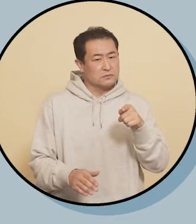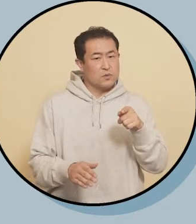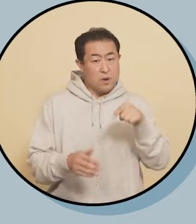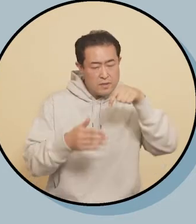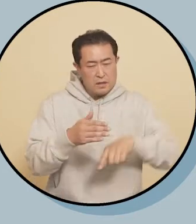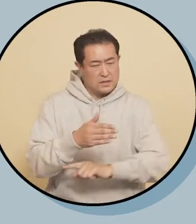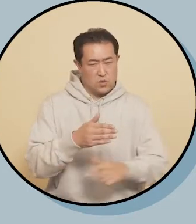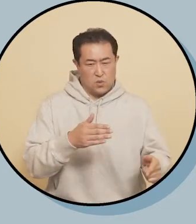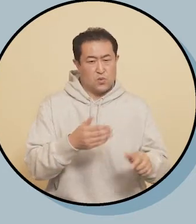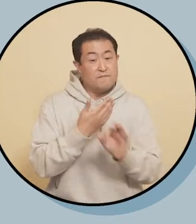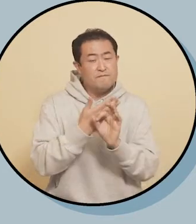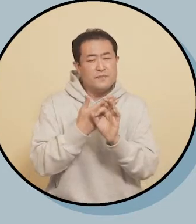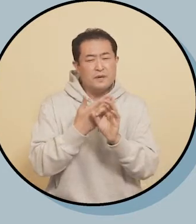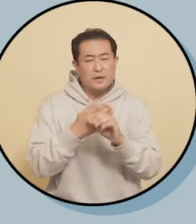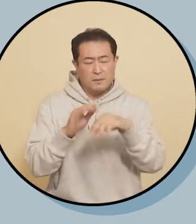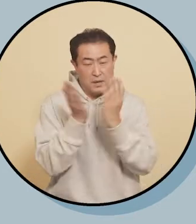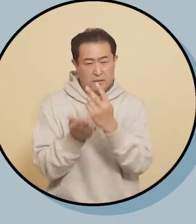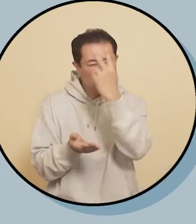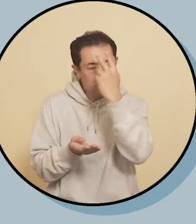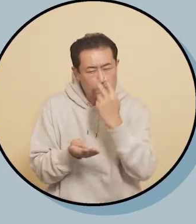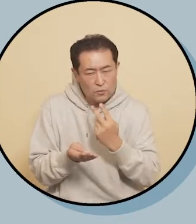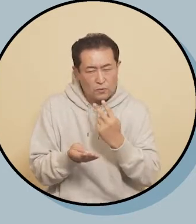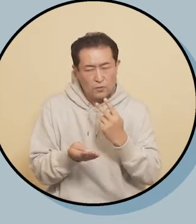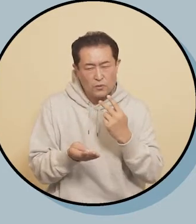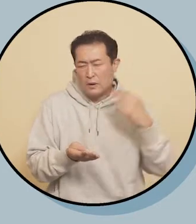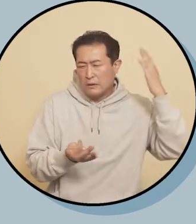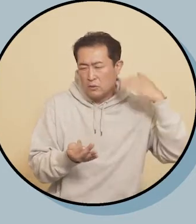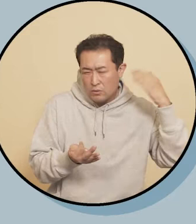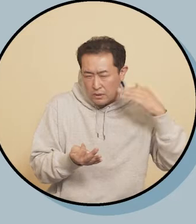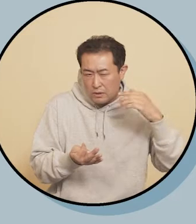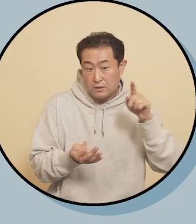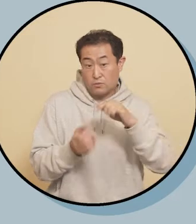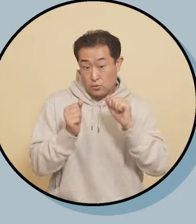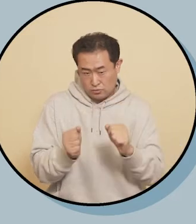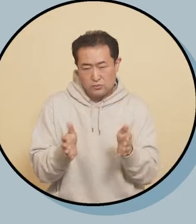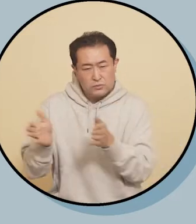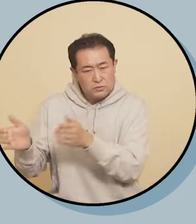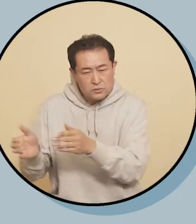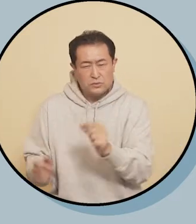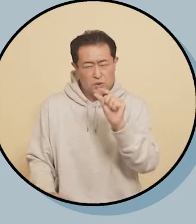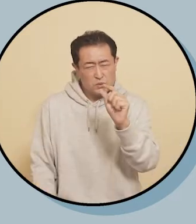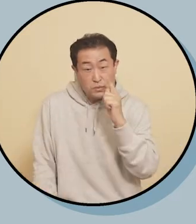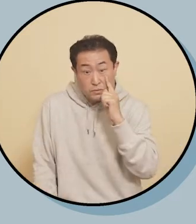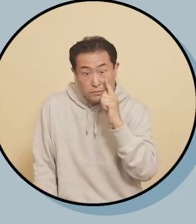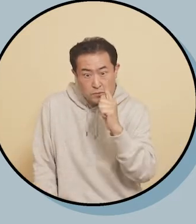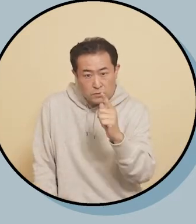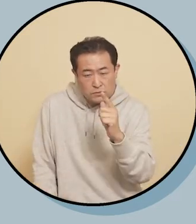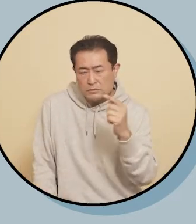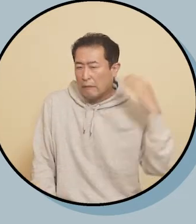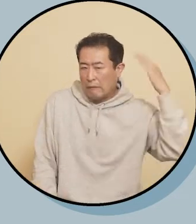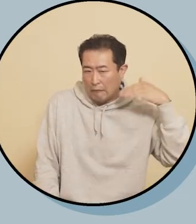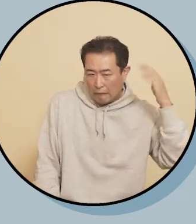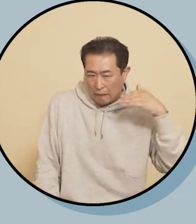て聞こえないだけではなくて全く見えない人聞こえない人も言えば少し見えて聞こえない人